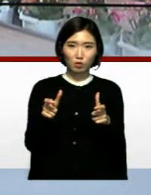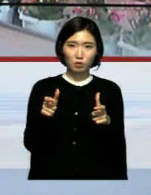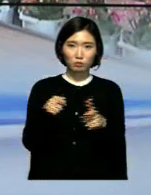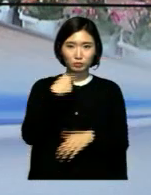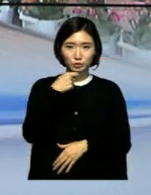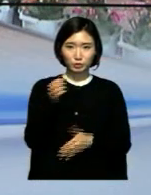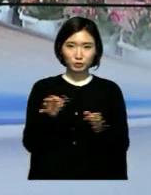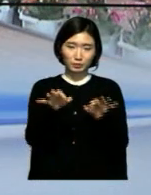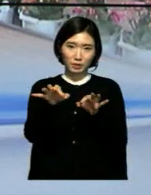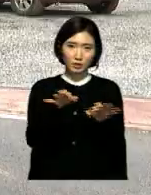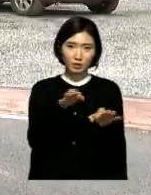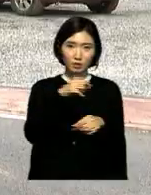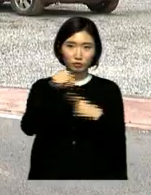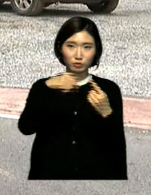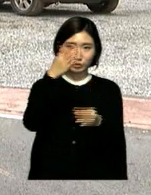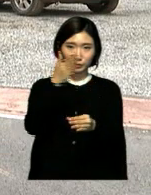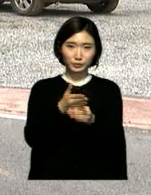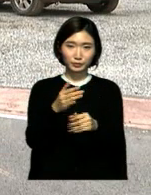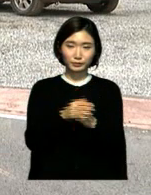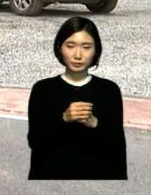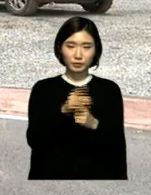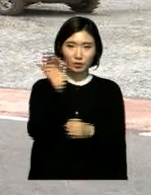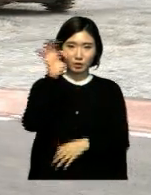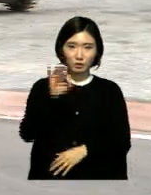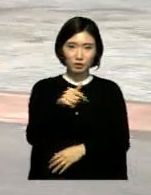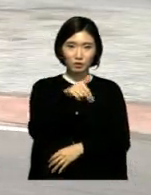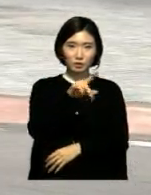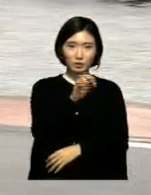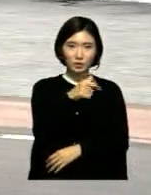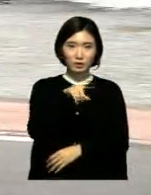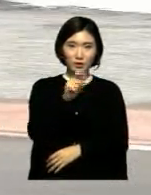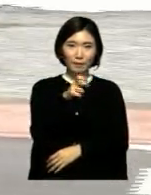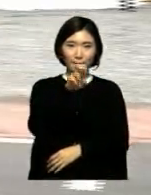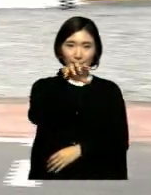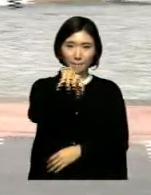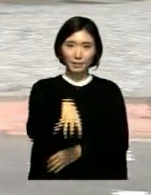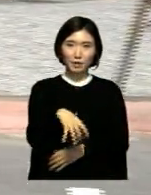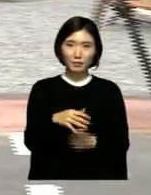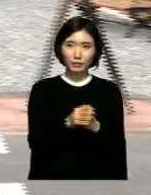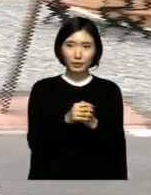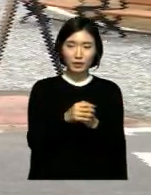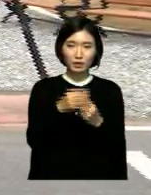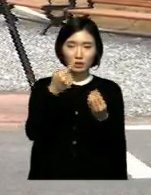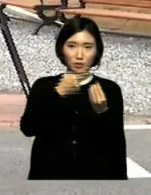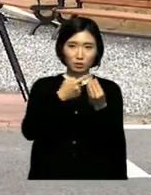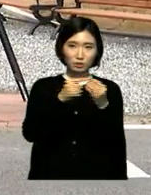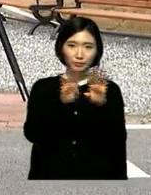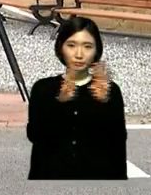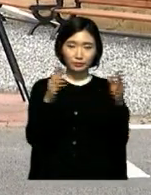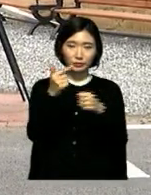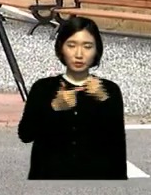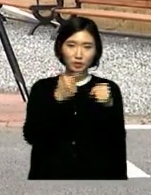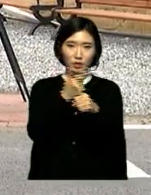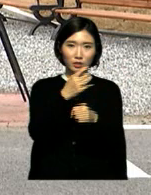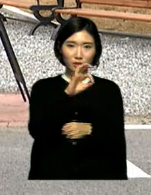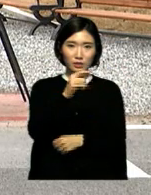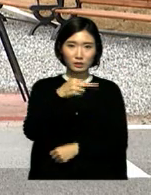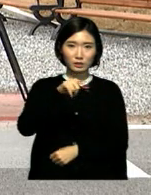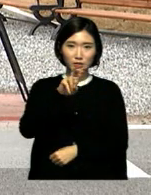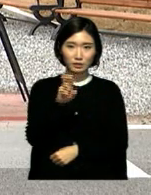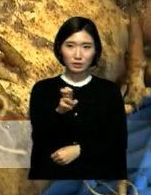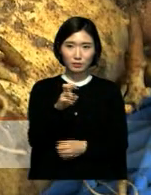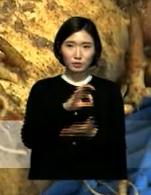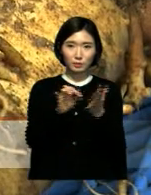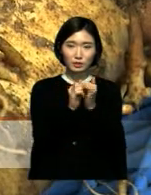유승한 기자입니다 연천군 장남면 로컬 푸드 마켓 1호점이 개장하며 6년근 인삼을 소비자가